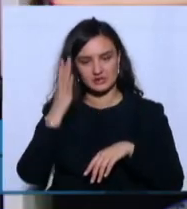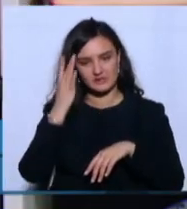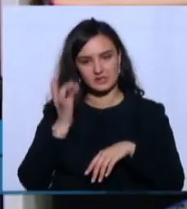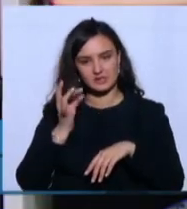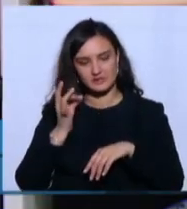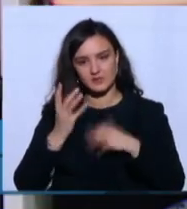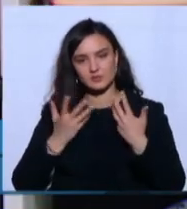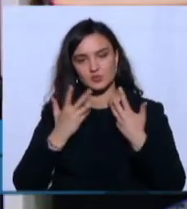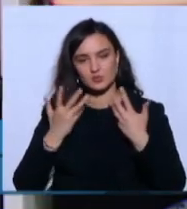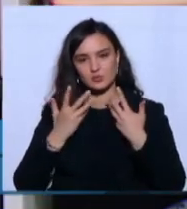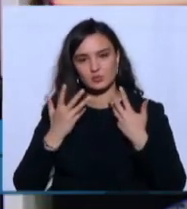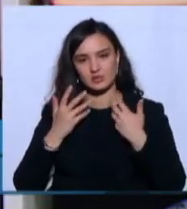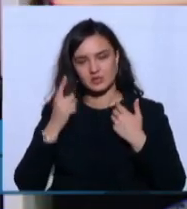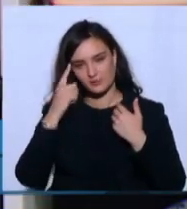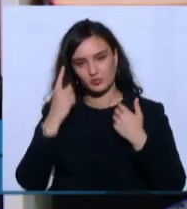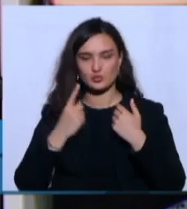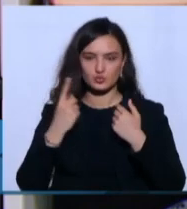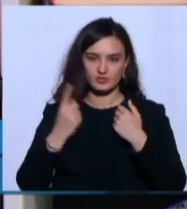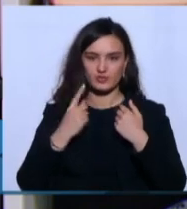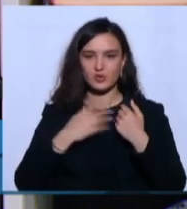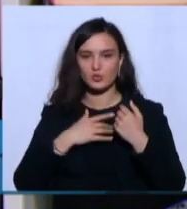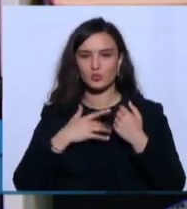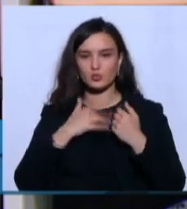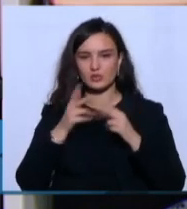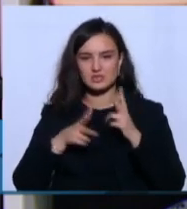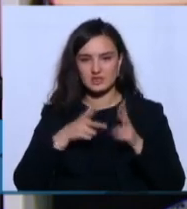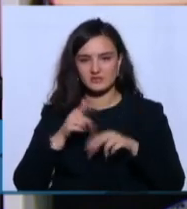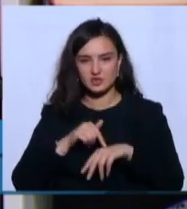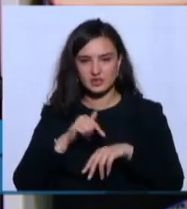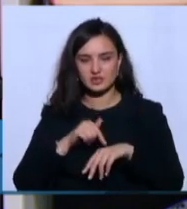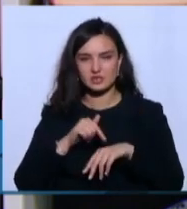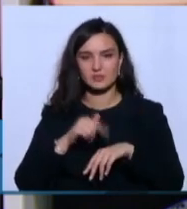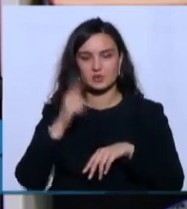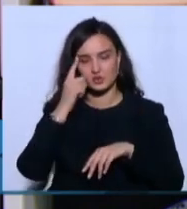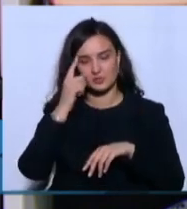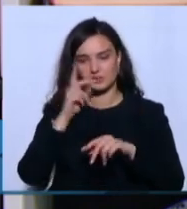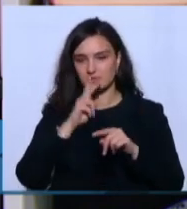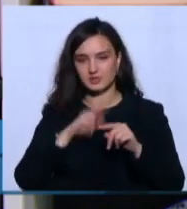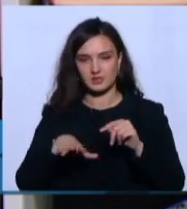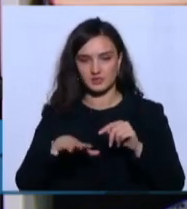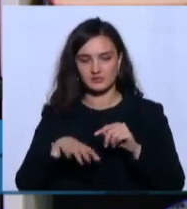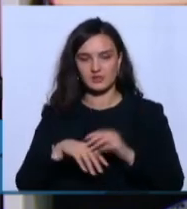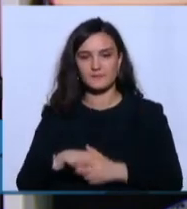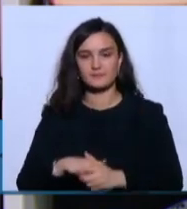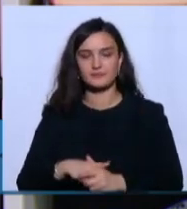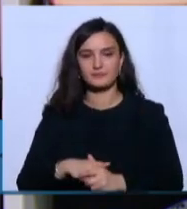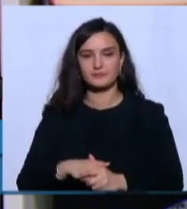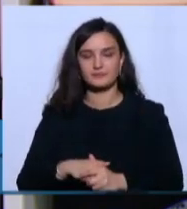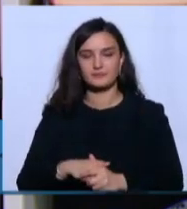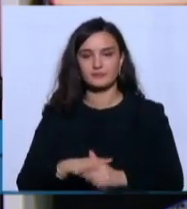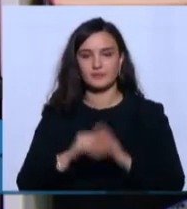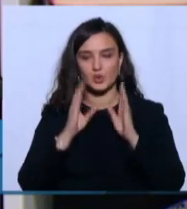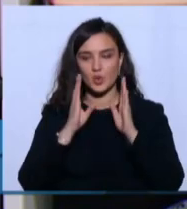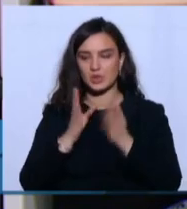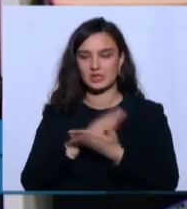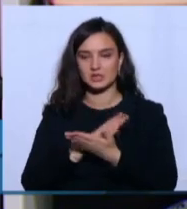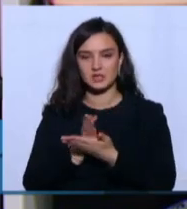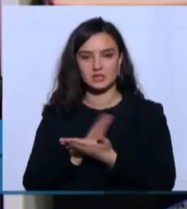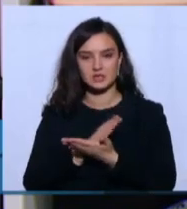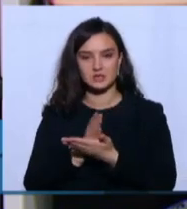tkivili, subuki tavbrusxveba, gurisrebis shegrzneba, tsnobierebis da კუნვა ორიენტაციის